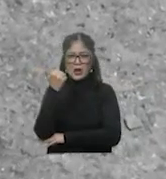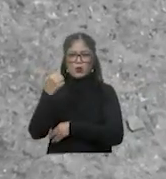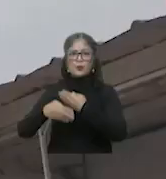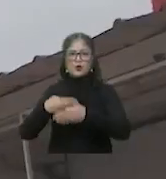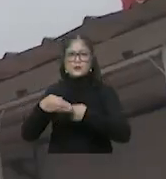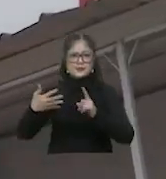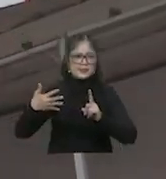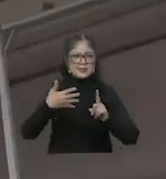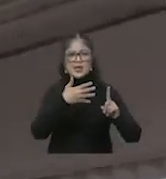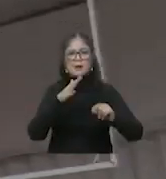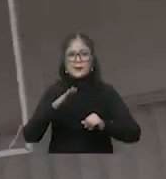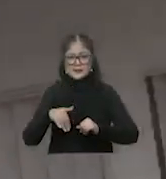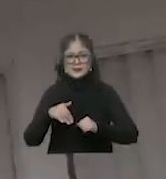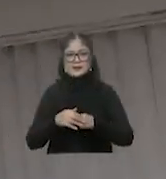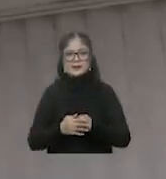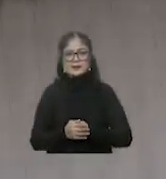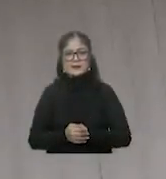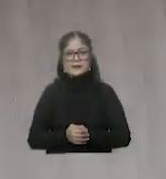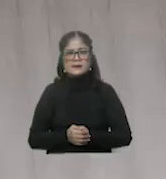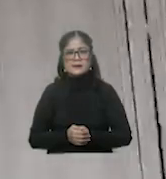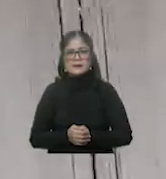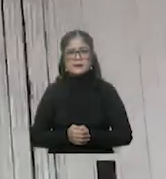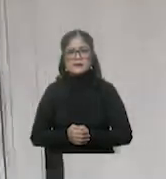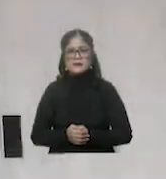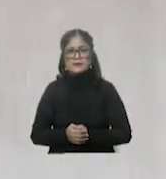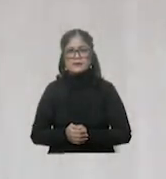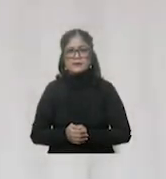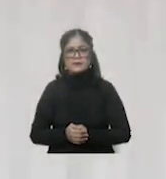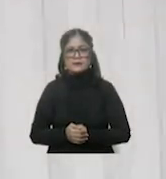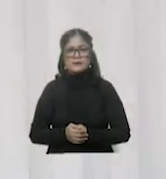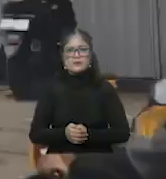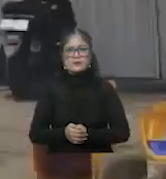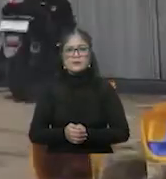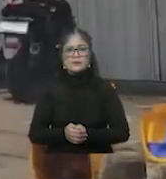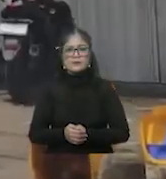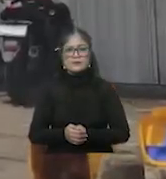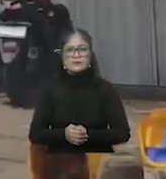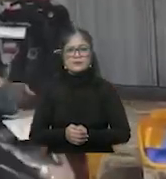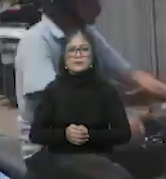petugas. Dari Bekasi, Jawa Barat, Rahmat Hidayat, iNews melaporkan.